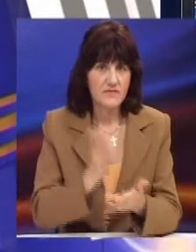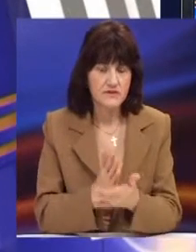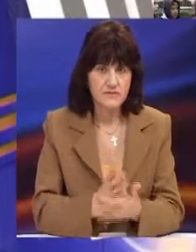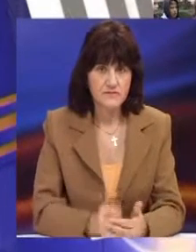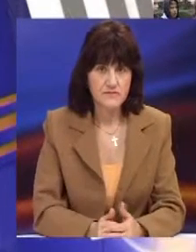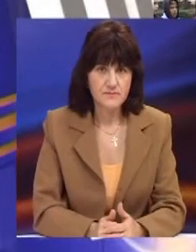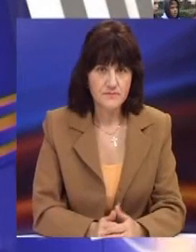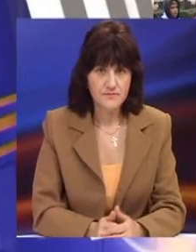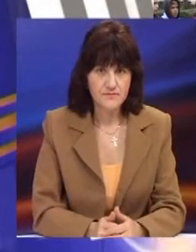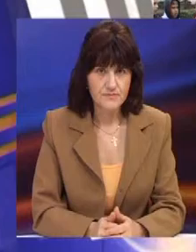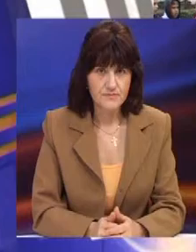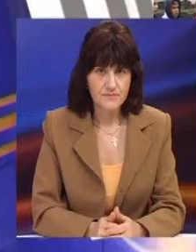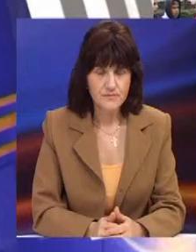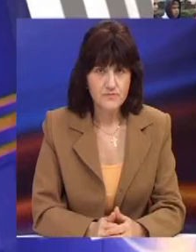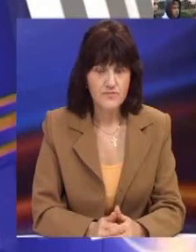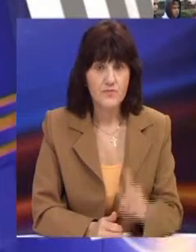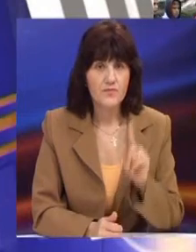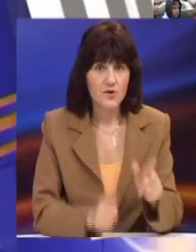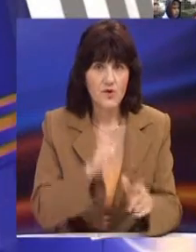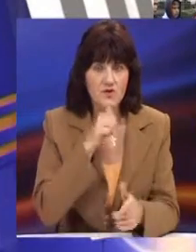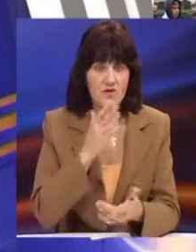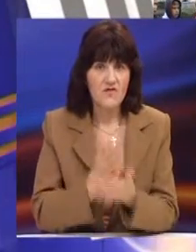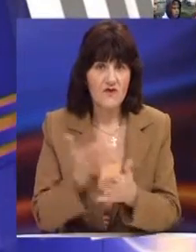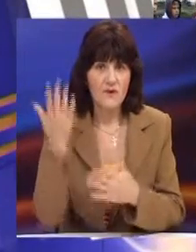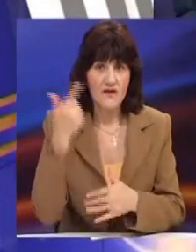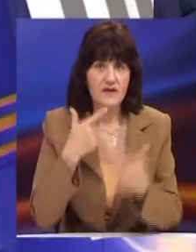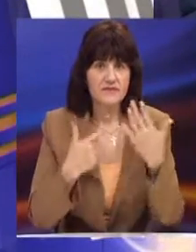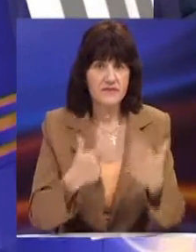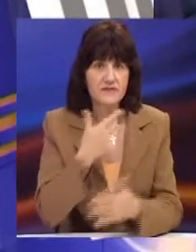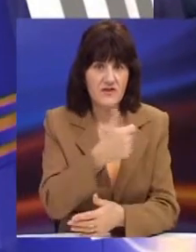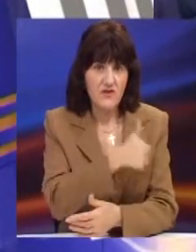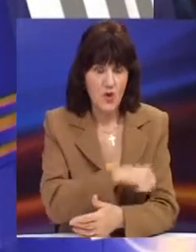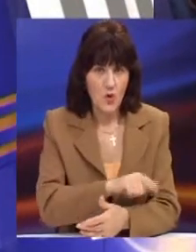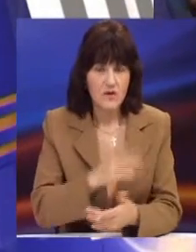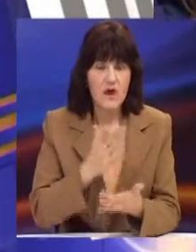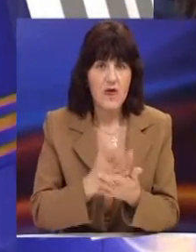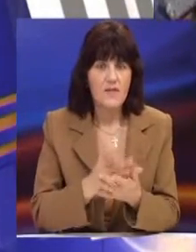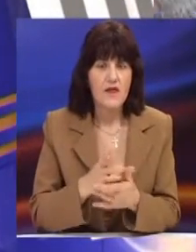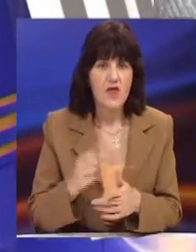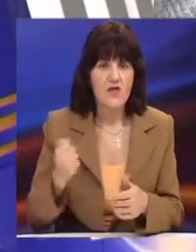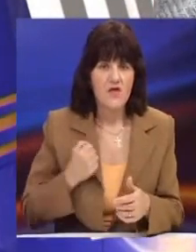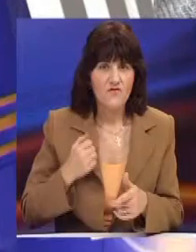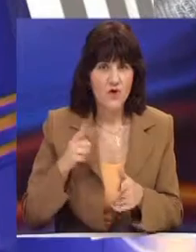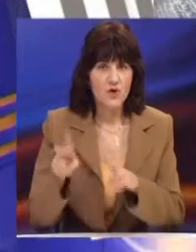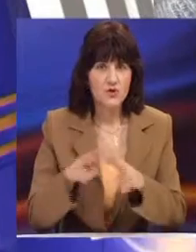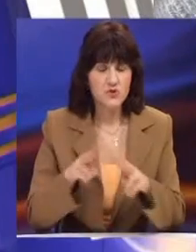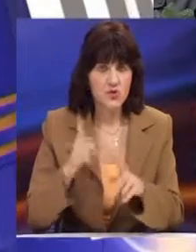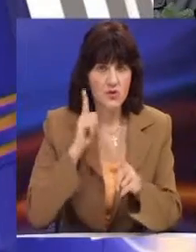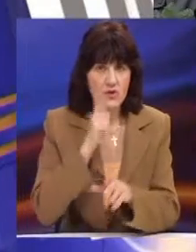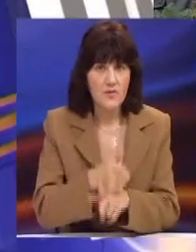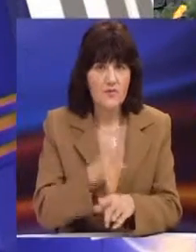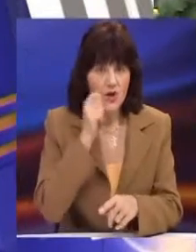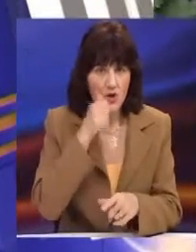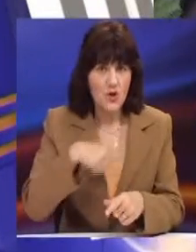dogodi. Pre 72 godine, preki vojni sud na današnji dan osudio je 15 Subotičana, jer su pružali